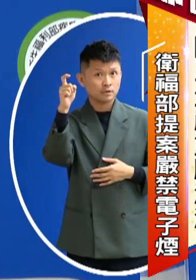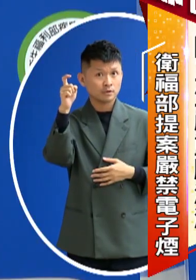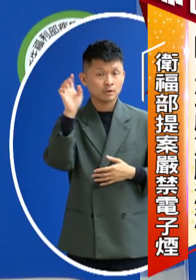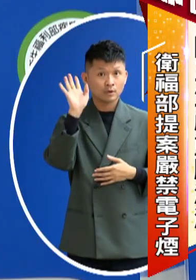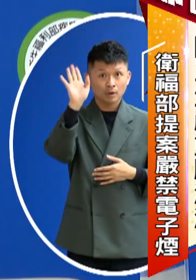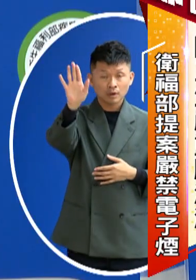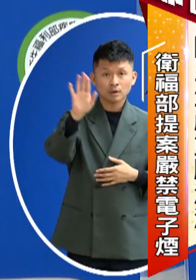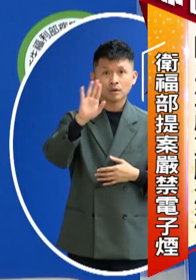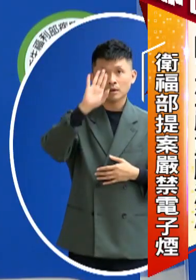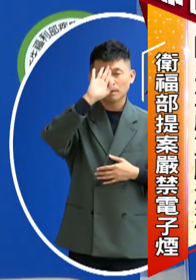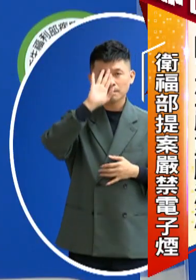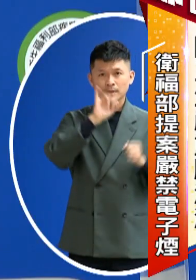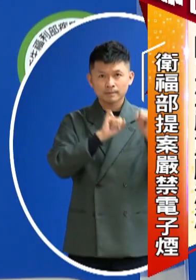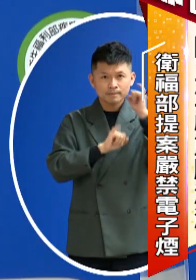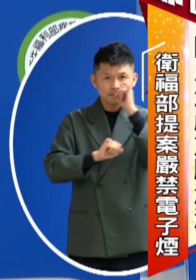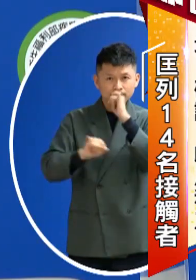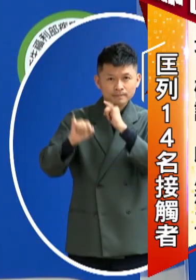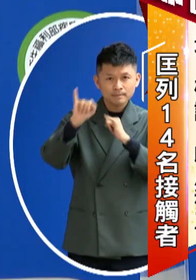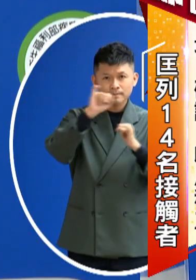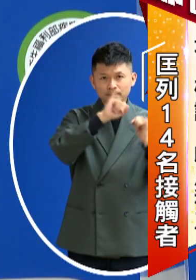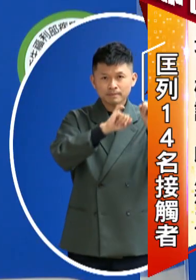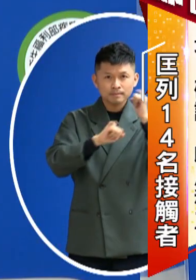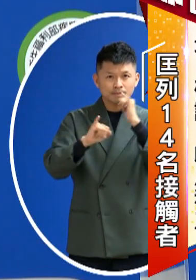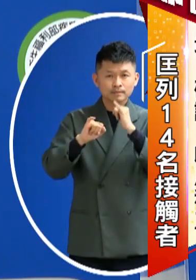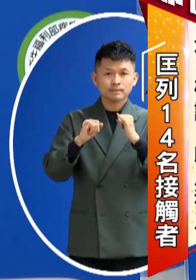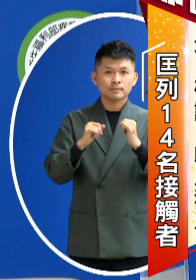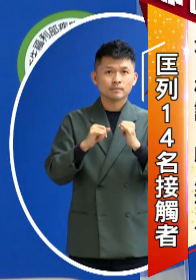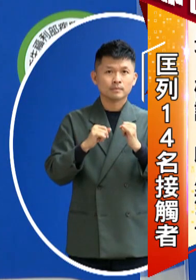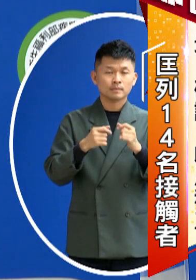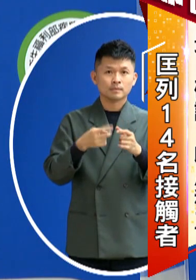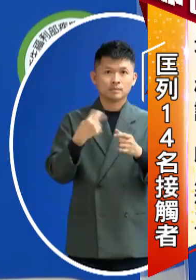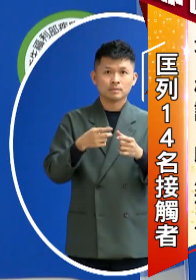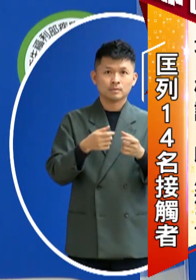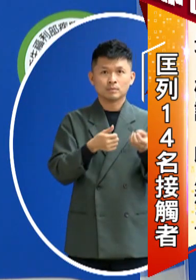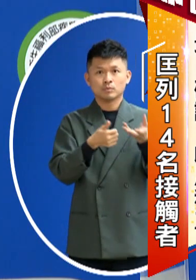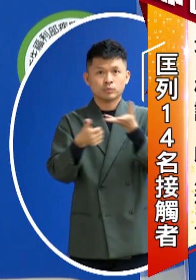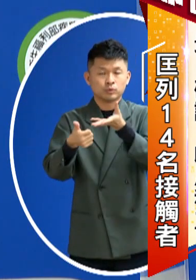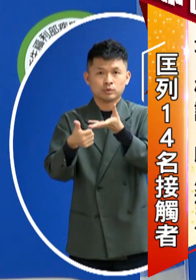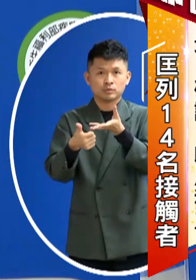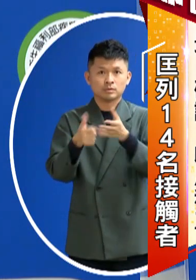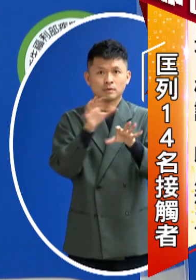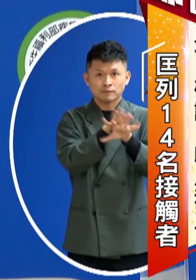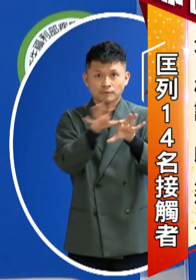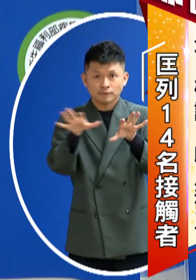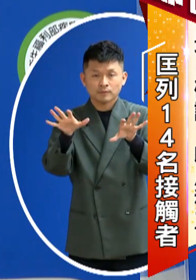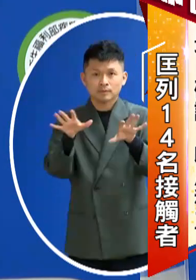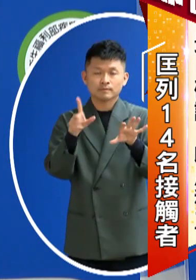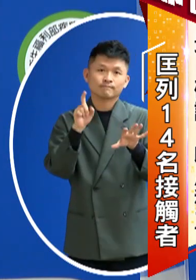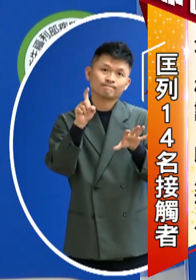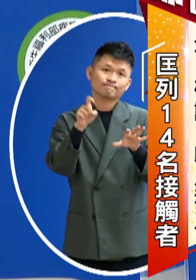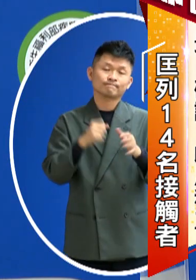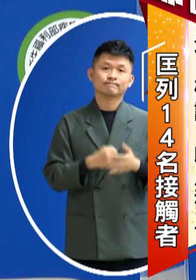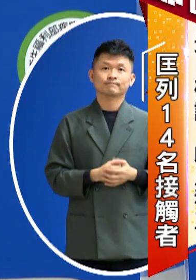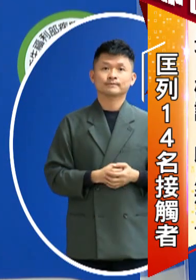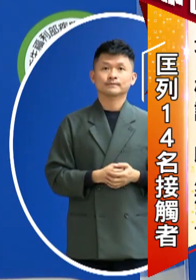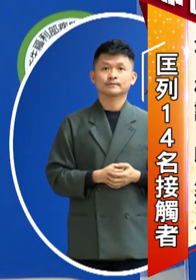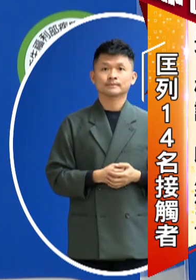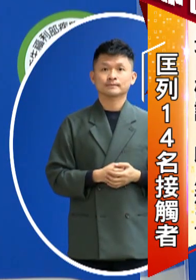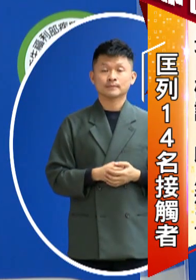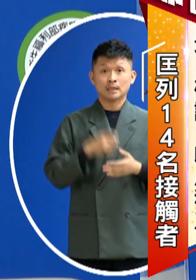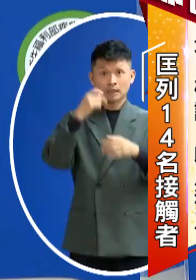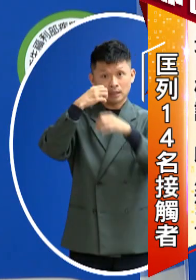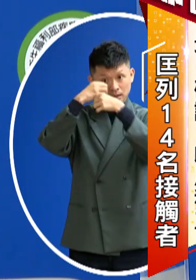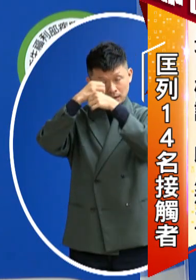他的病毒的这种再制性已经降到很低，当然会根据各种科学的证据，